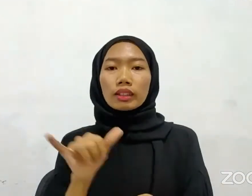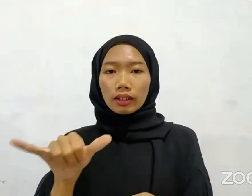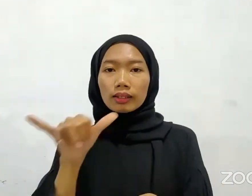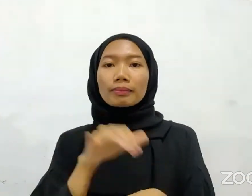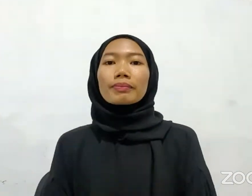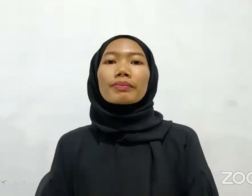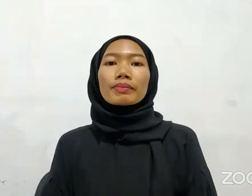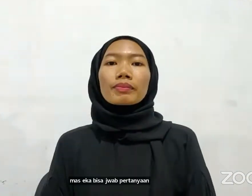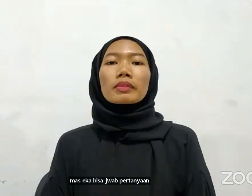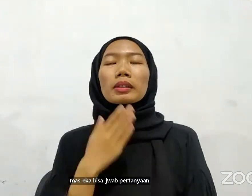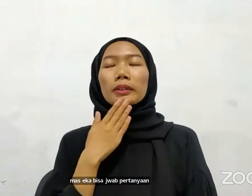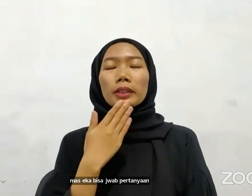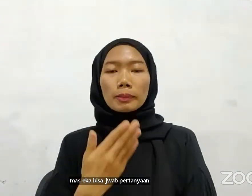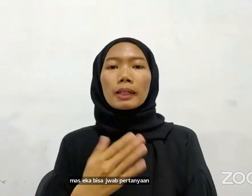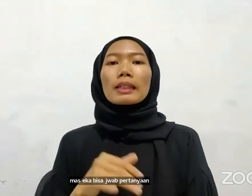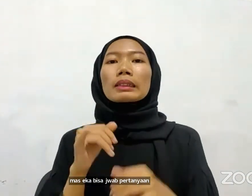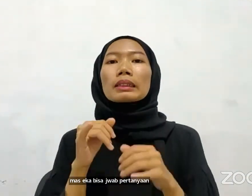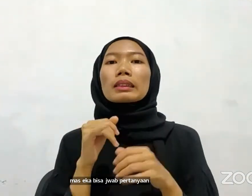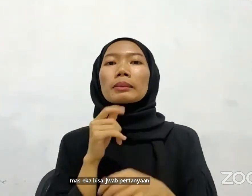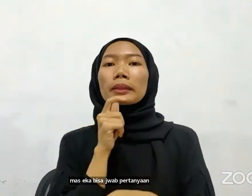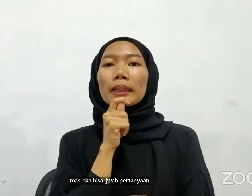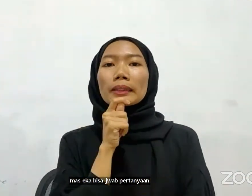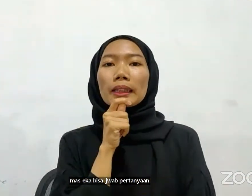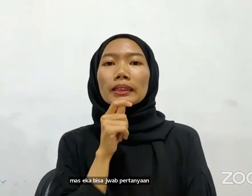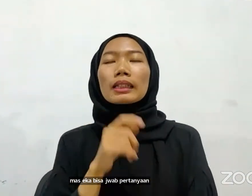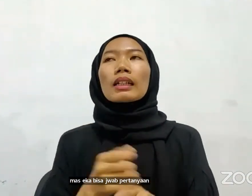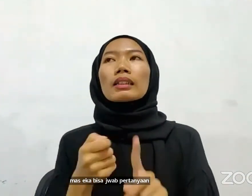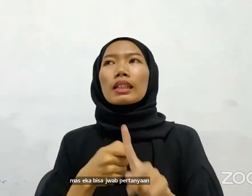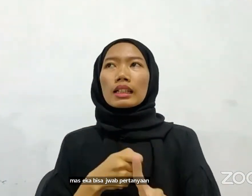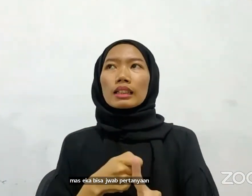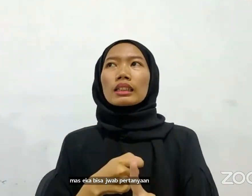Ya, terima kasih banyak untuk pertanyaannya dari Pak Ahmad ya.